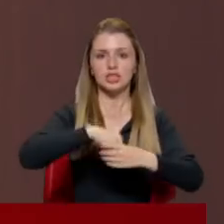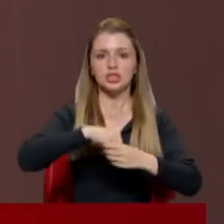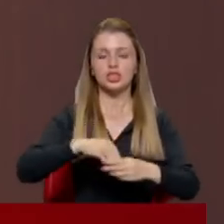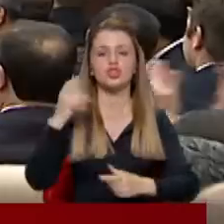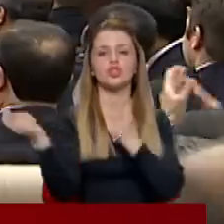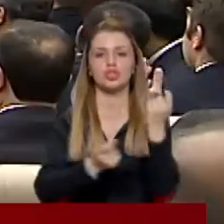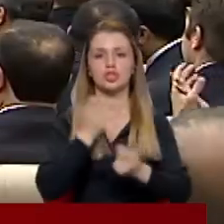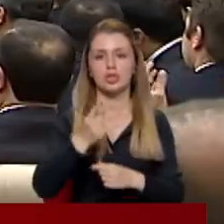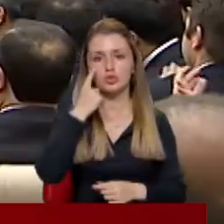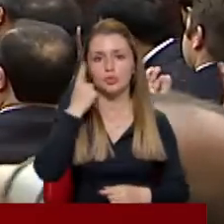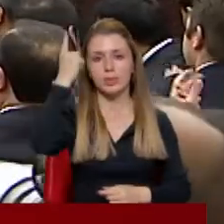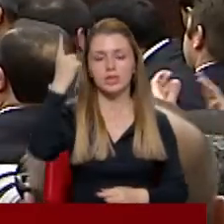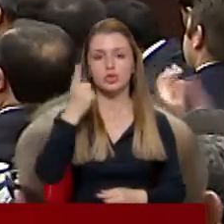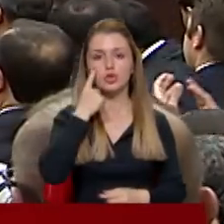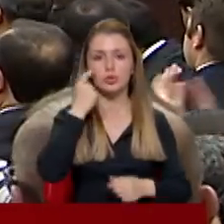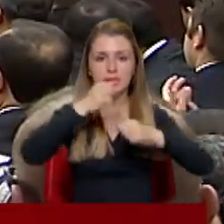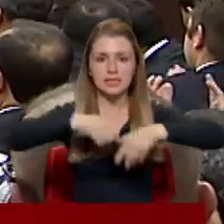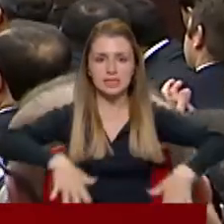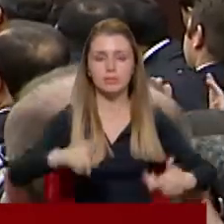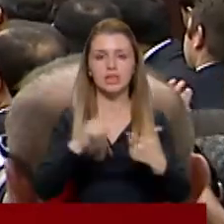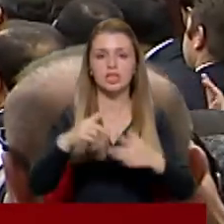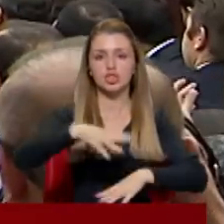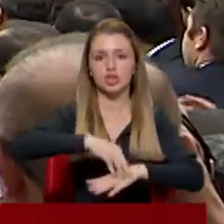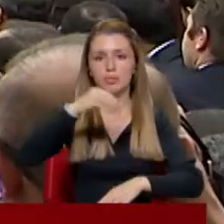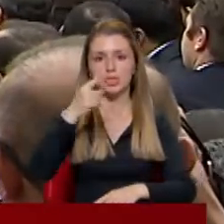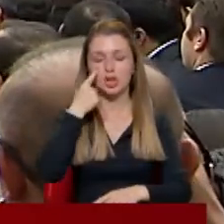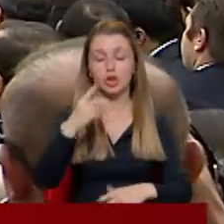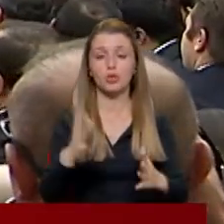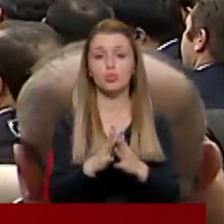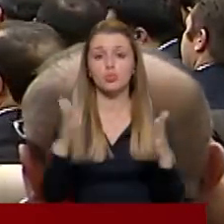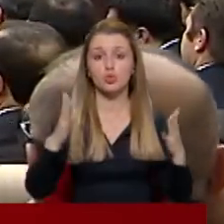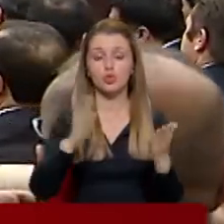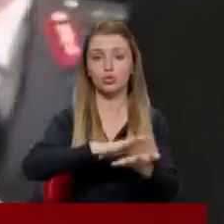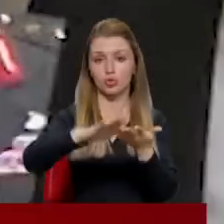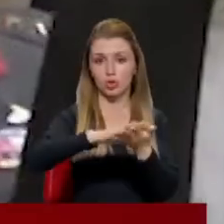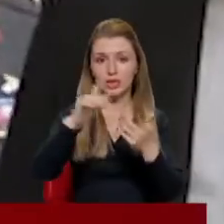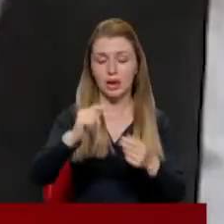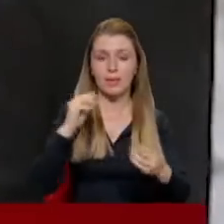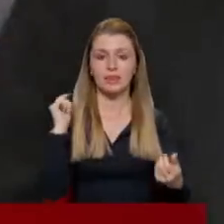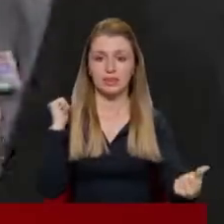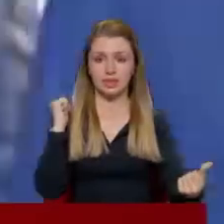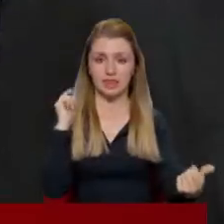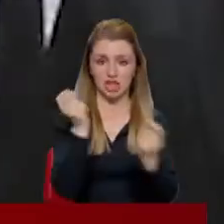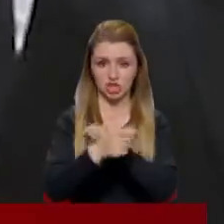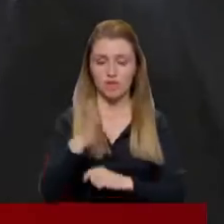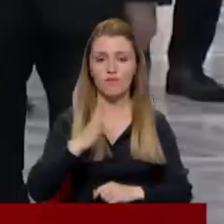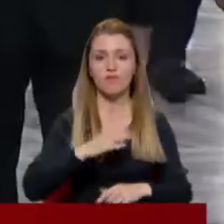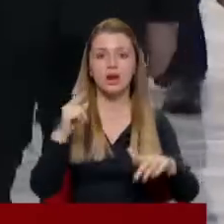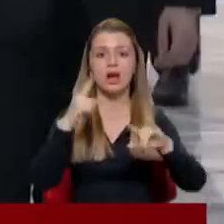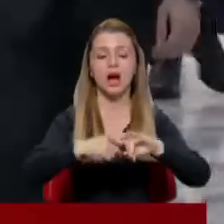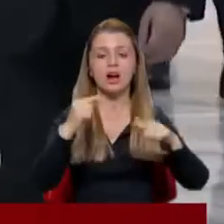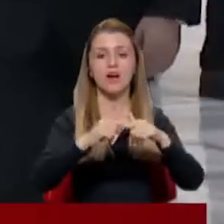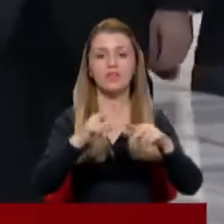çalışacağız Cumhurbaşkanlığı hükümet sisteminin ikinci Kab içerisinde büyük ölçüde revizyon yapan Erdoğan Hakan Fidan'ı MİT